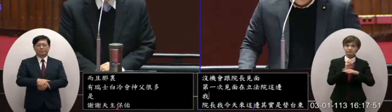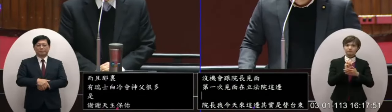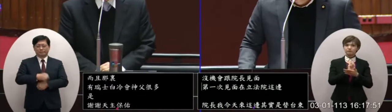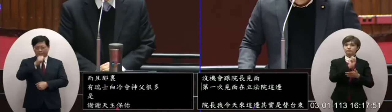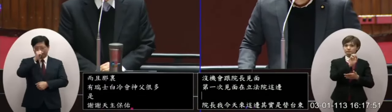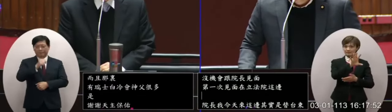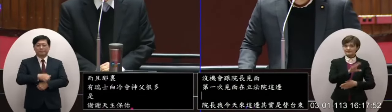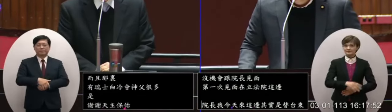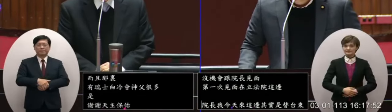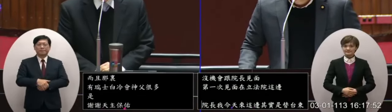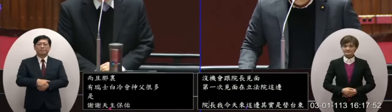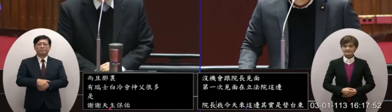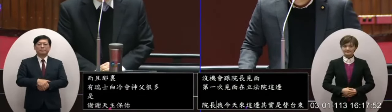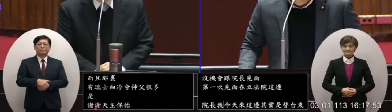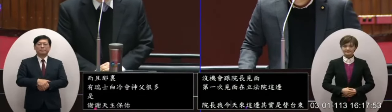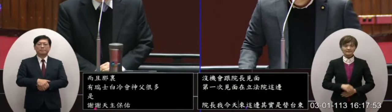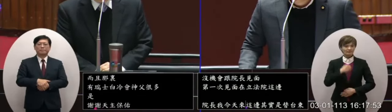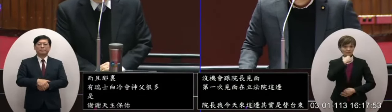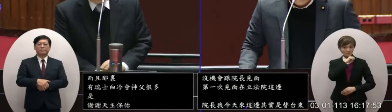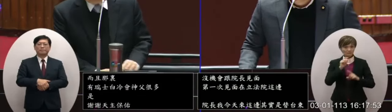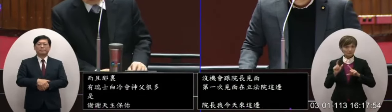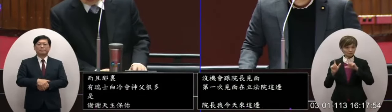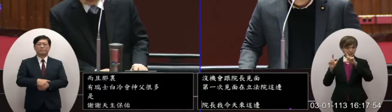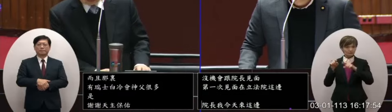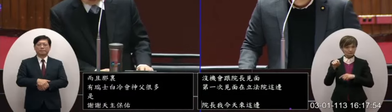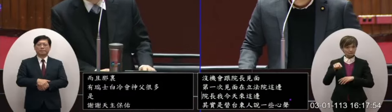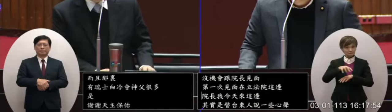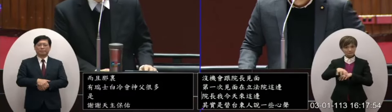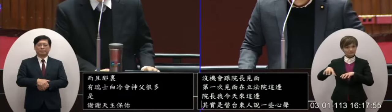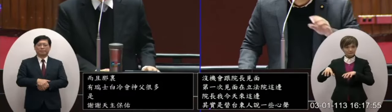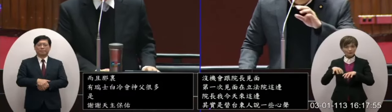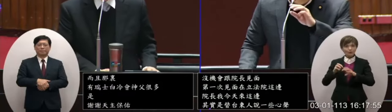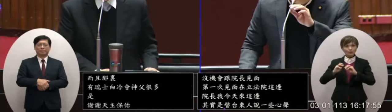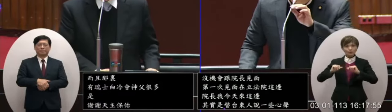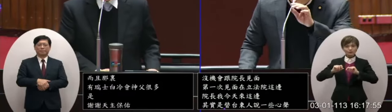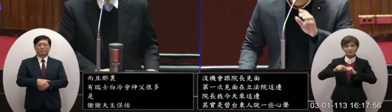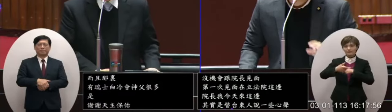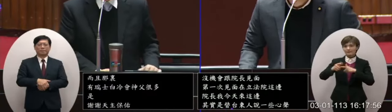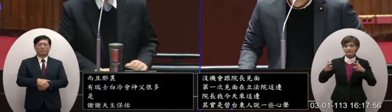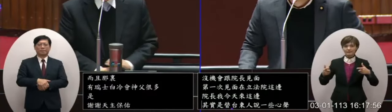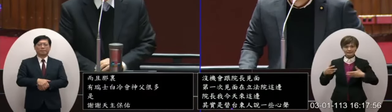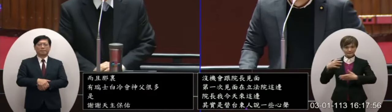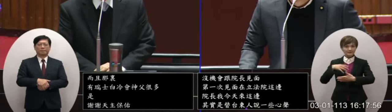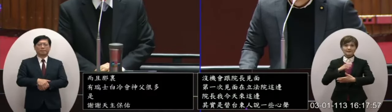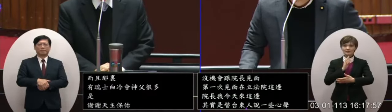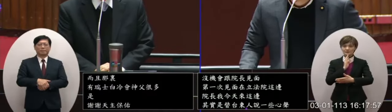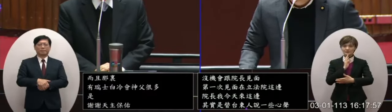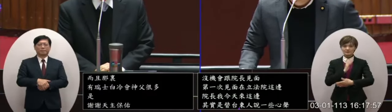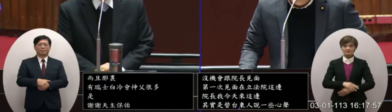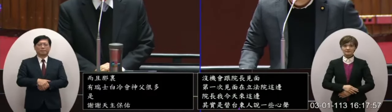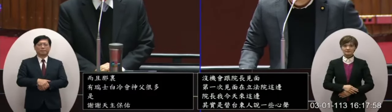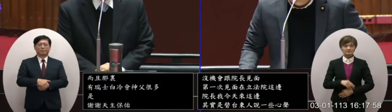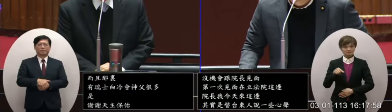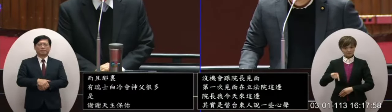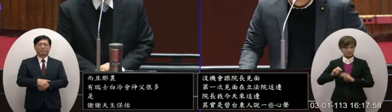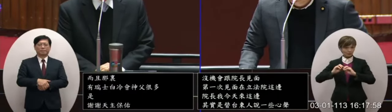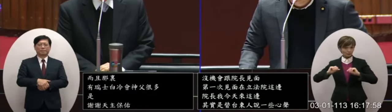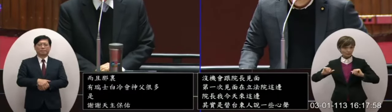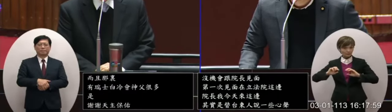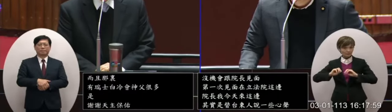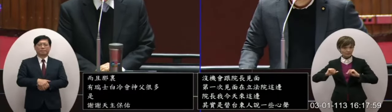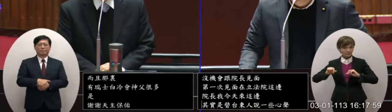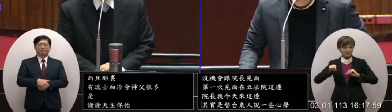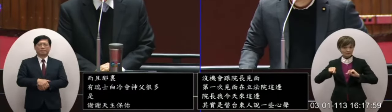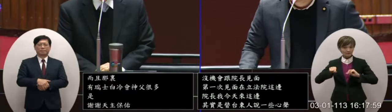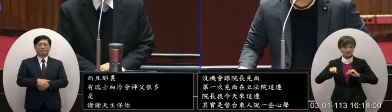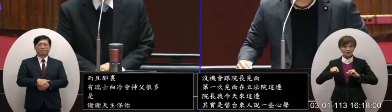好， 其实台东是一块多元的土地。那在这块土地上，其实除